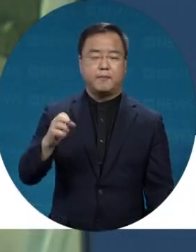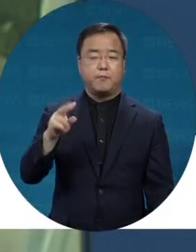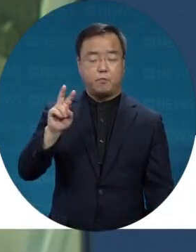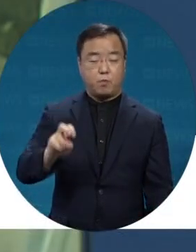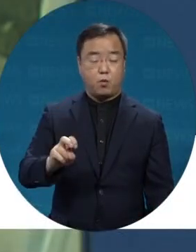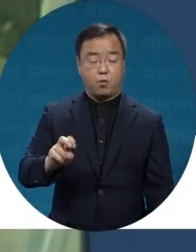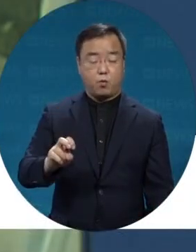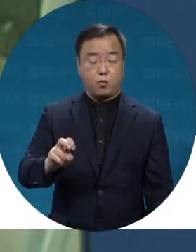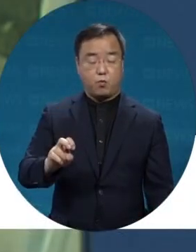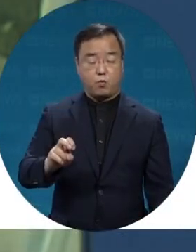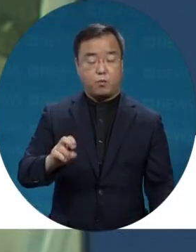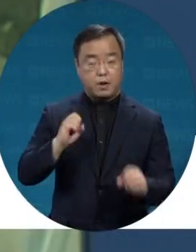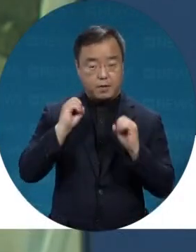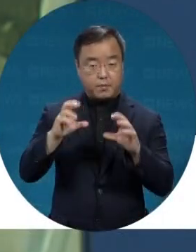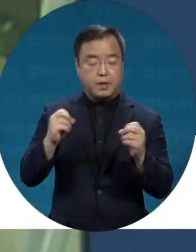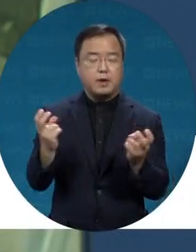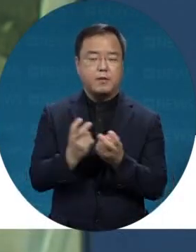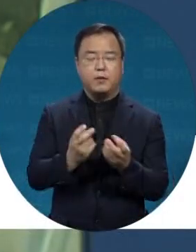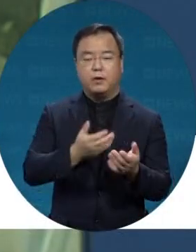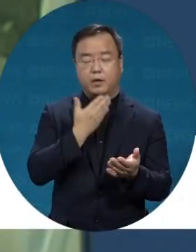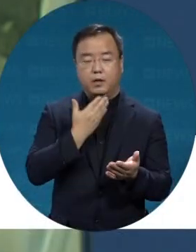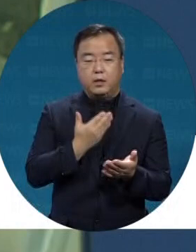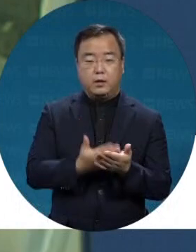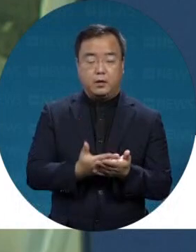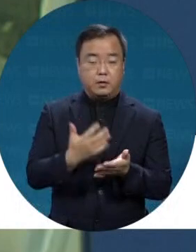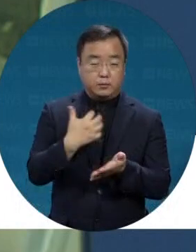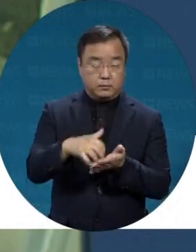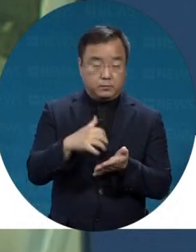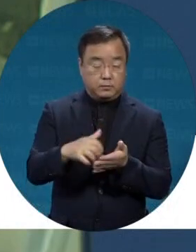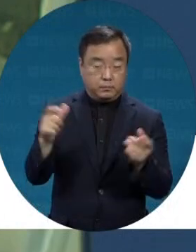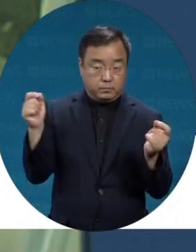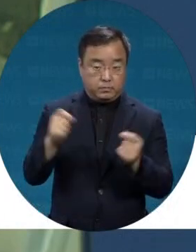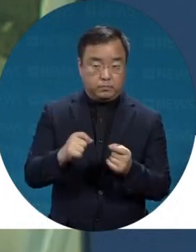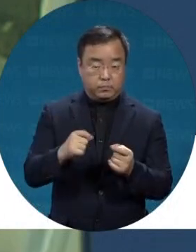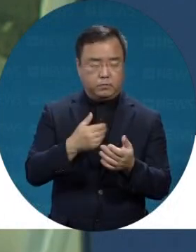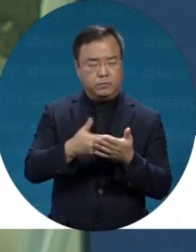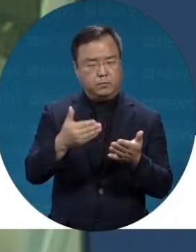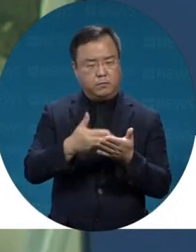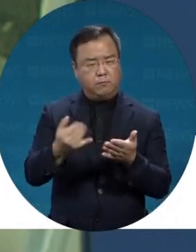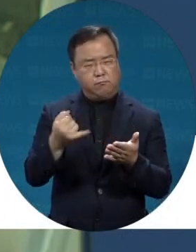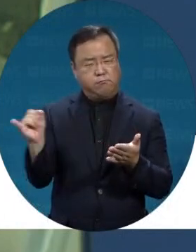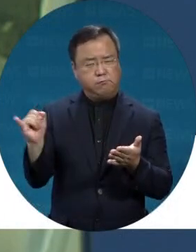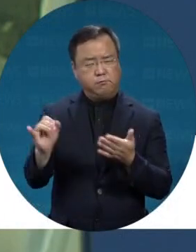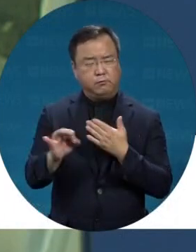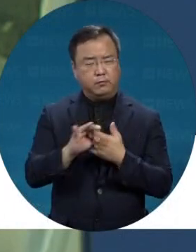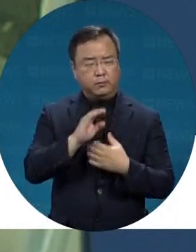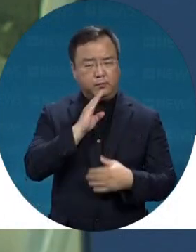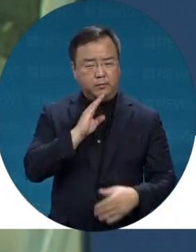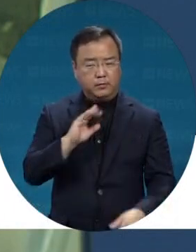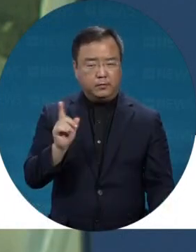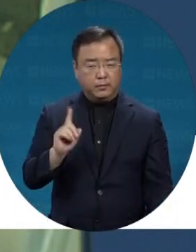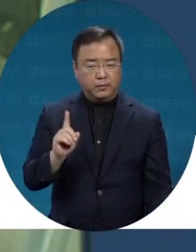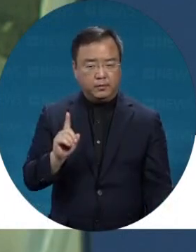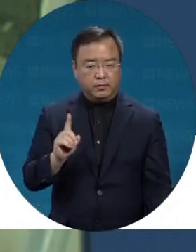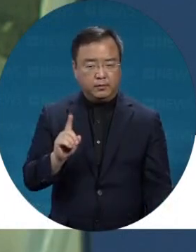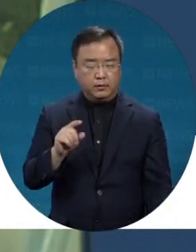이제 굉장히 중요해집니다 근데 상대적으로 뭐 불량이 짧고 작화의 퀄리티가 떨어지게 되면 이제